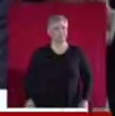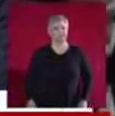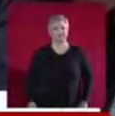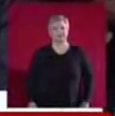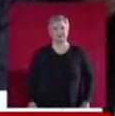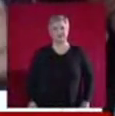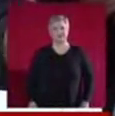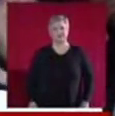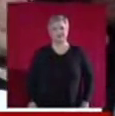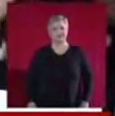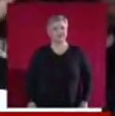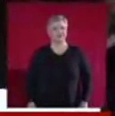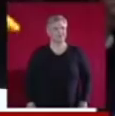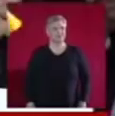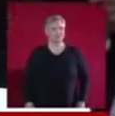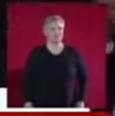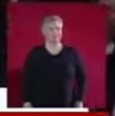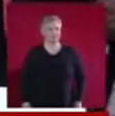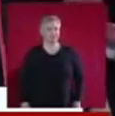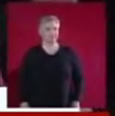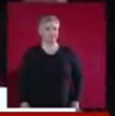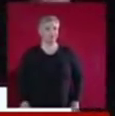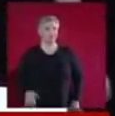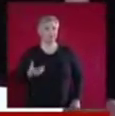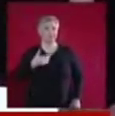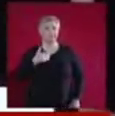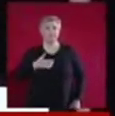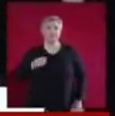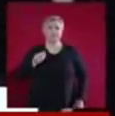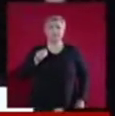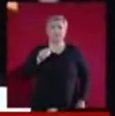news ο ευρωβουλευτής μας που έδωσε μάχες στα προηγούμενα 5